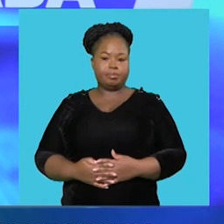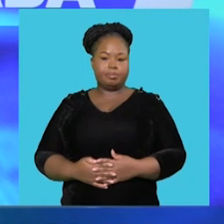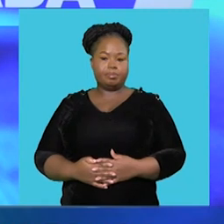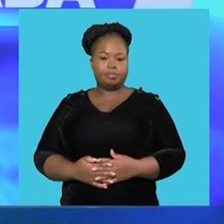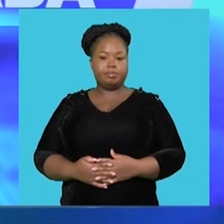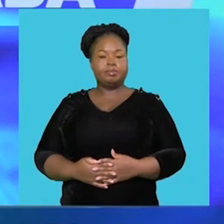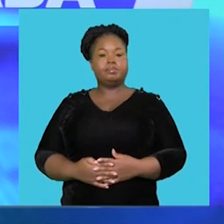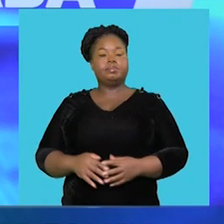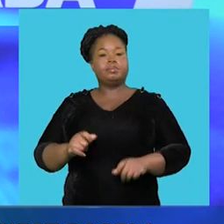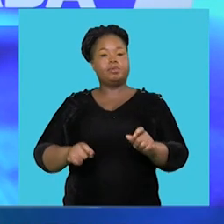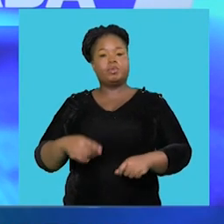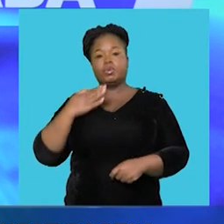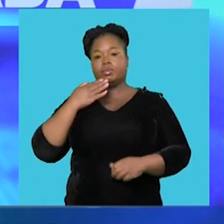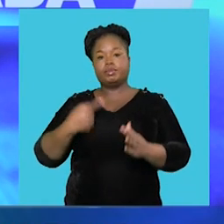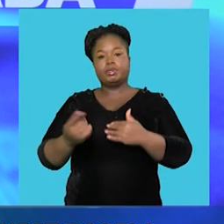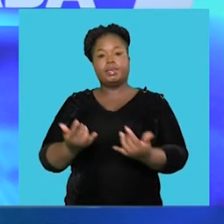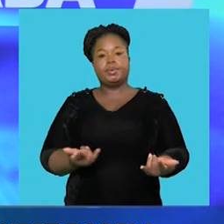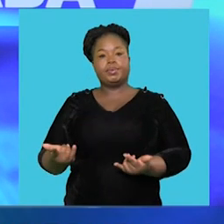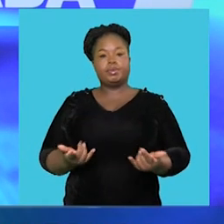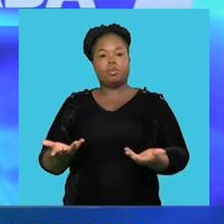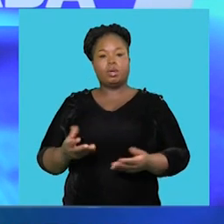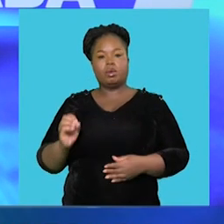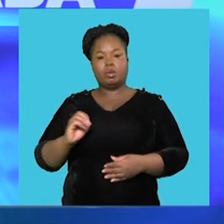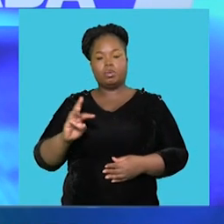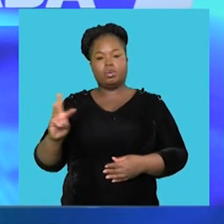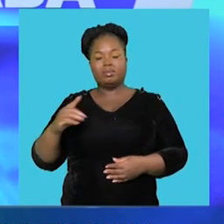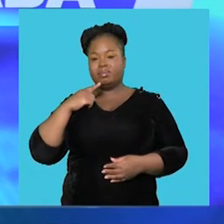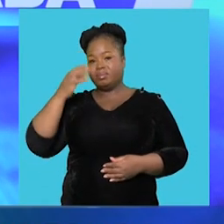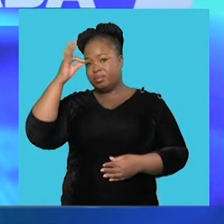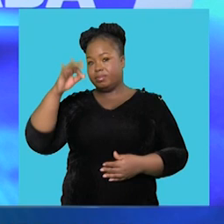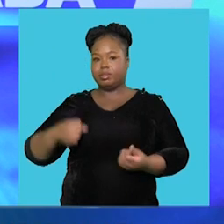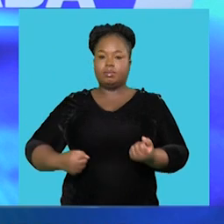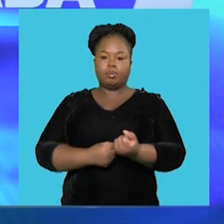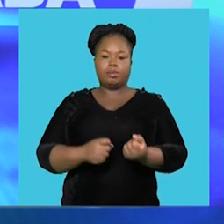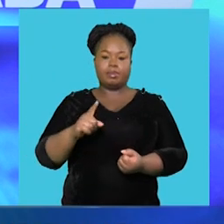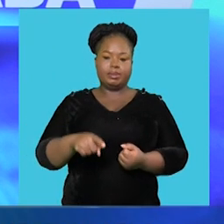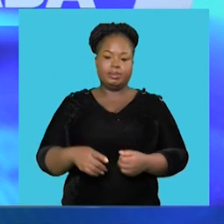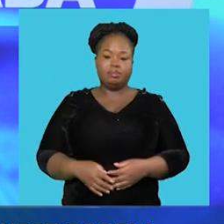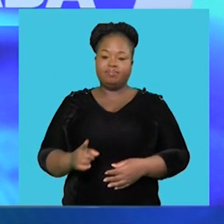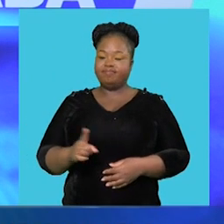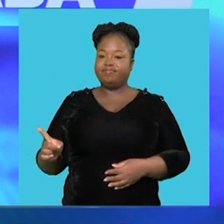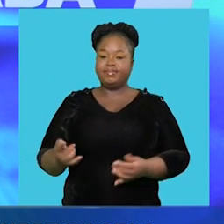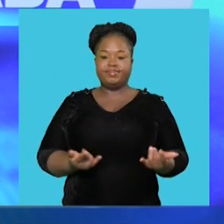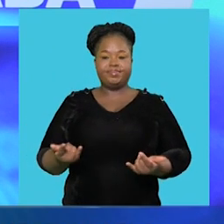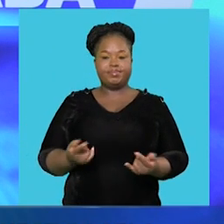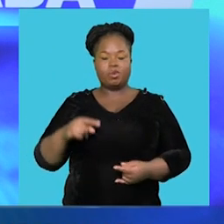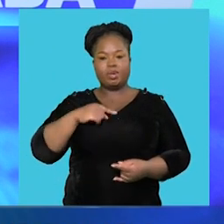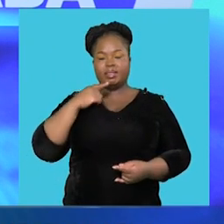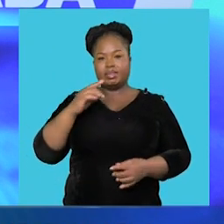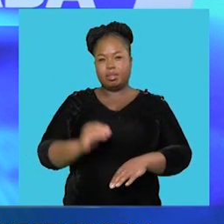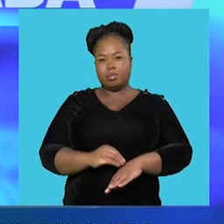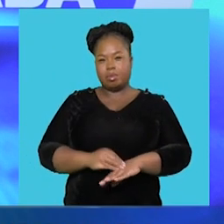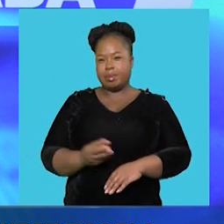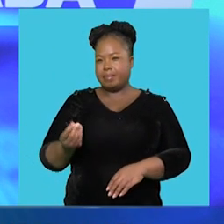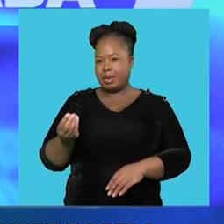Aba taizi ba se mkwakre na wa heba ya Holanda West, ba kela uwe sewa ngulumeni. Lababa taizi ba se mkwakre ni bapara mi saizi nkinga